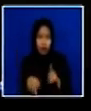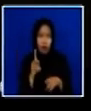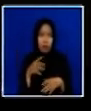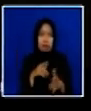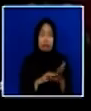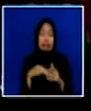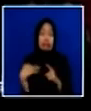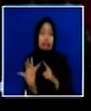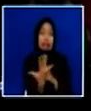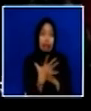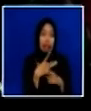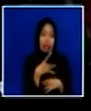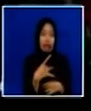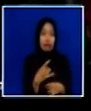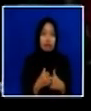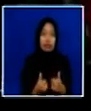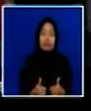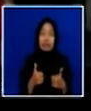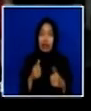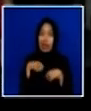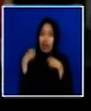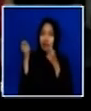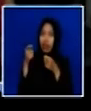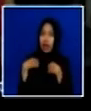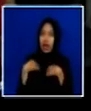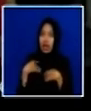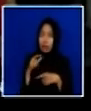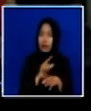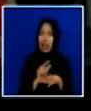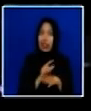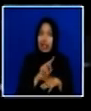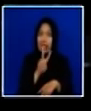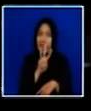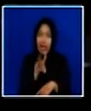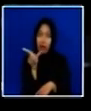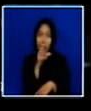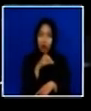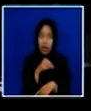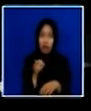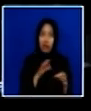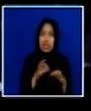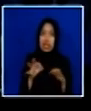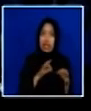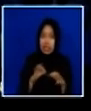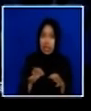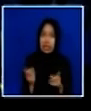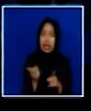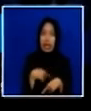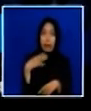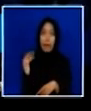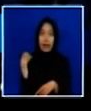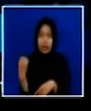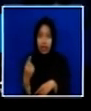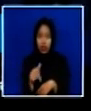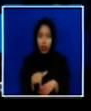mendaftarkan diri secara sukarela dan akan dilatih selama tiga bulan difasilitasi oleh pemerintah Hai saya pikir ini adalah hal